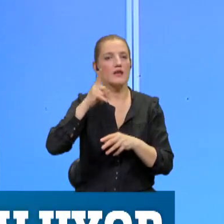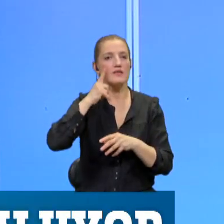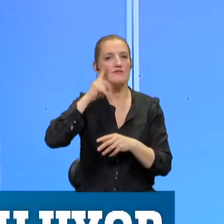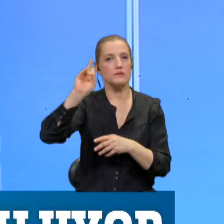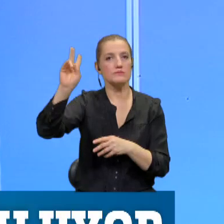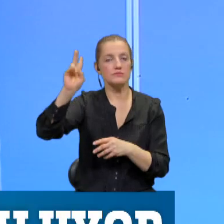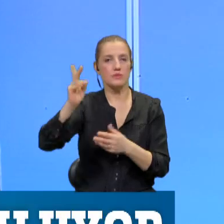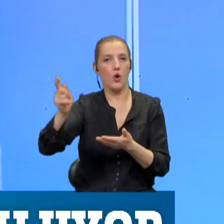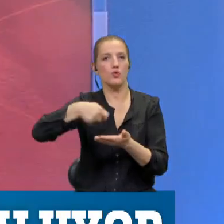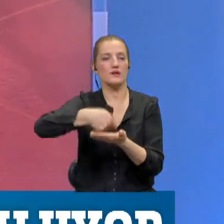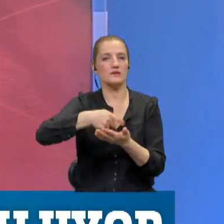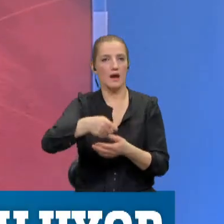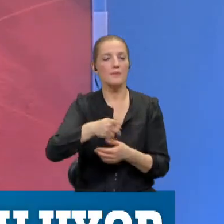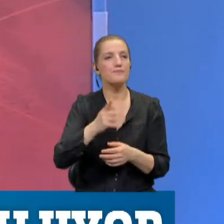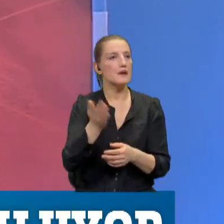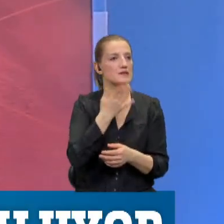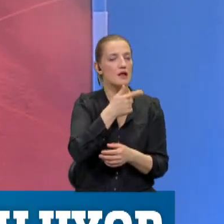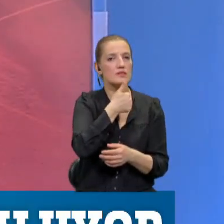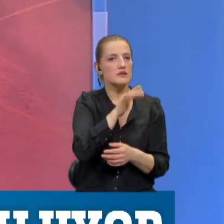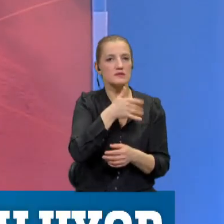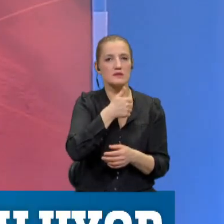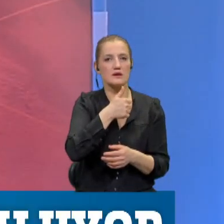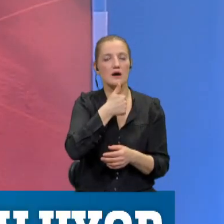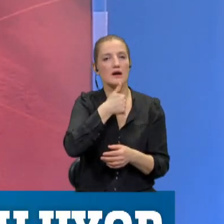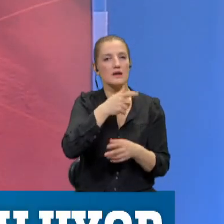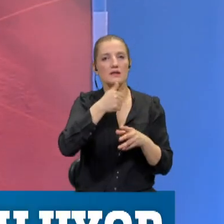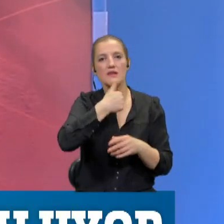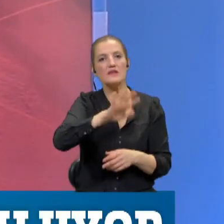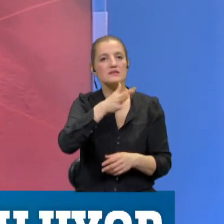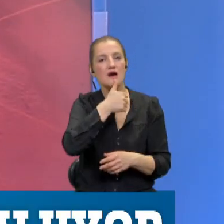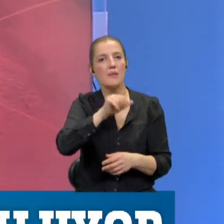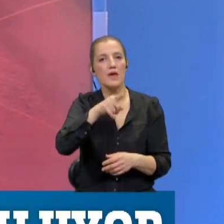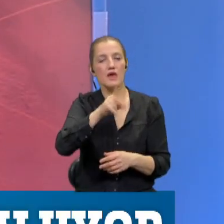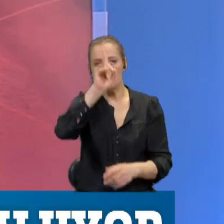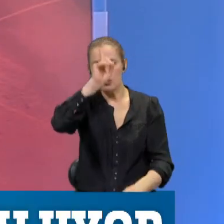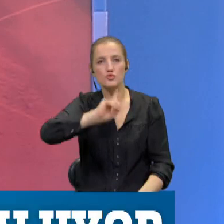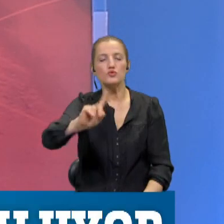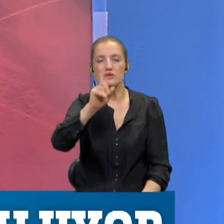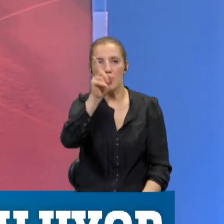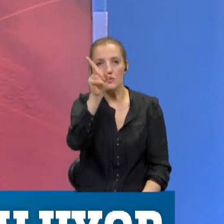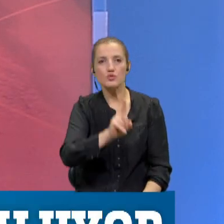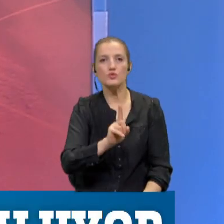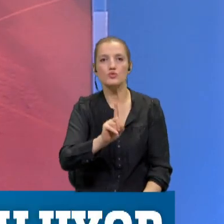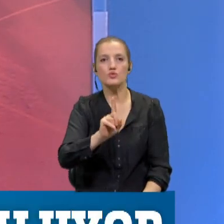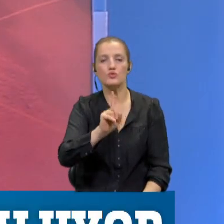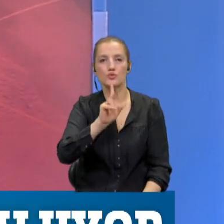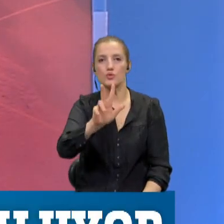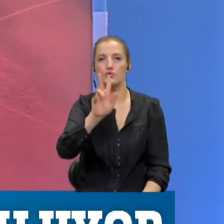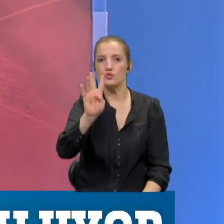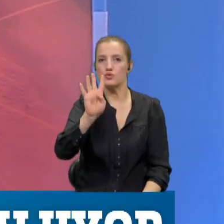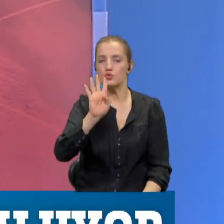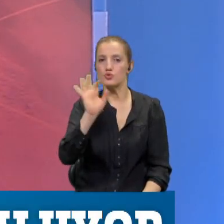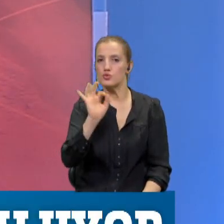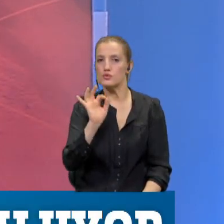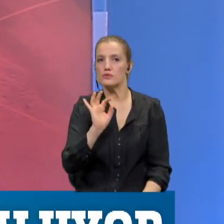Mesela denizler Ben Tabi onu da akıl sır erdirmek kolay değil yüzde 130'luk zam çok büyük bir